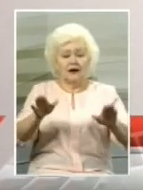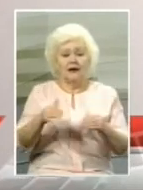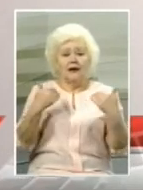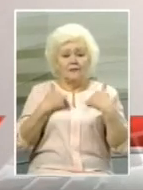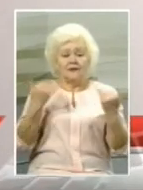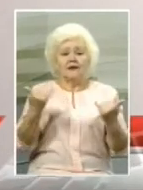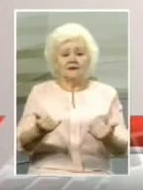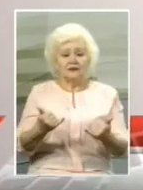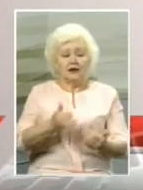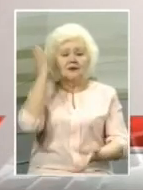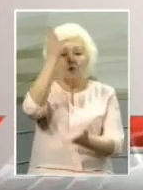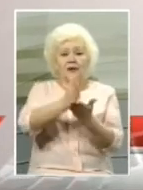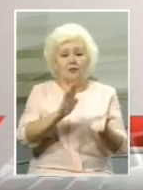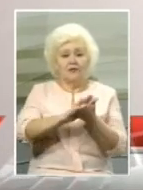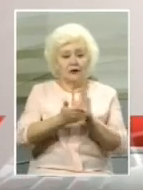с ними нет